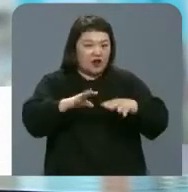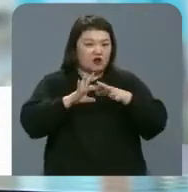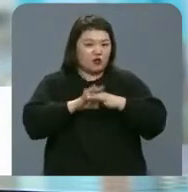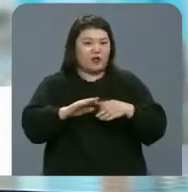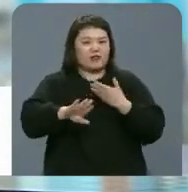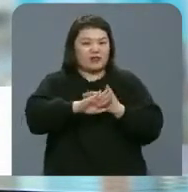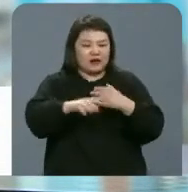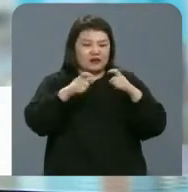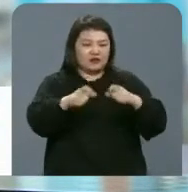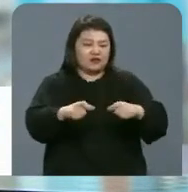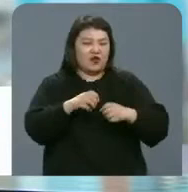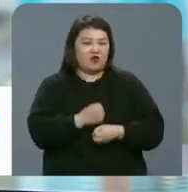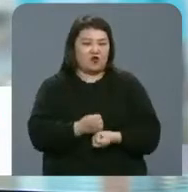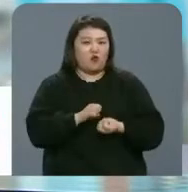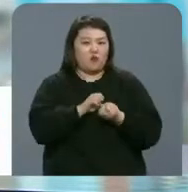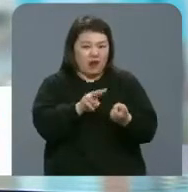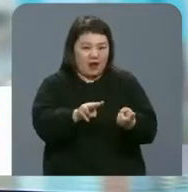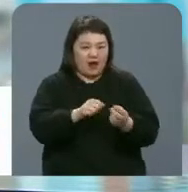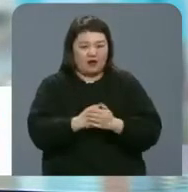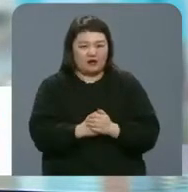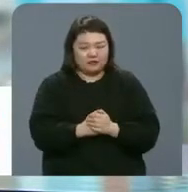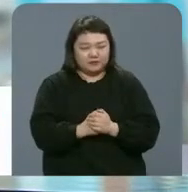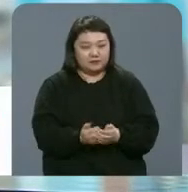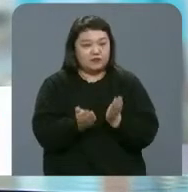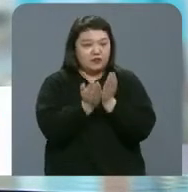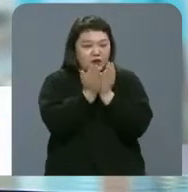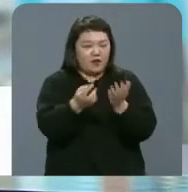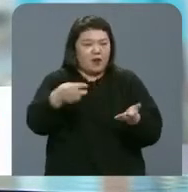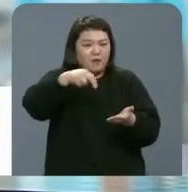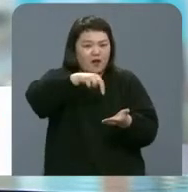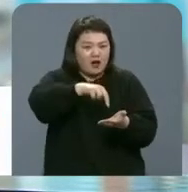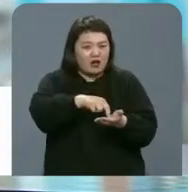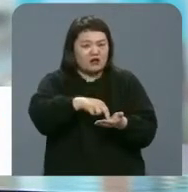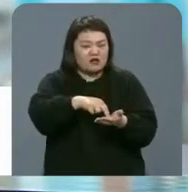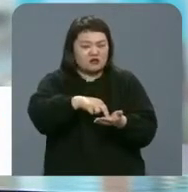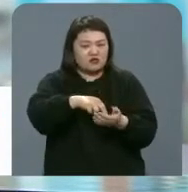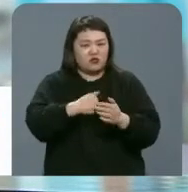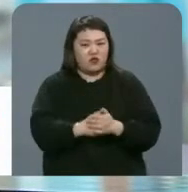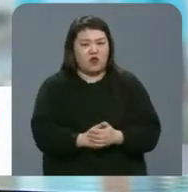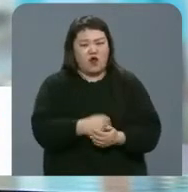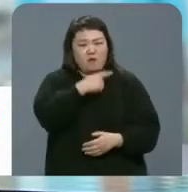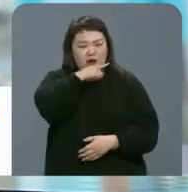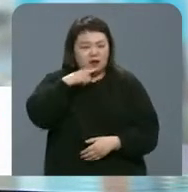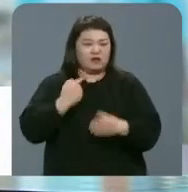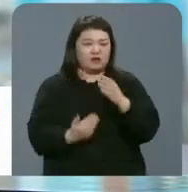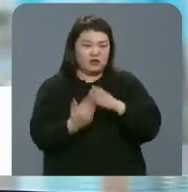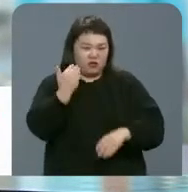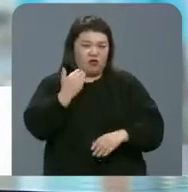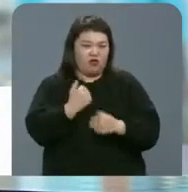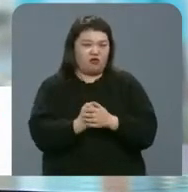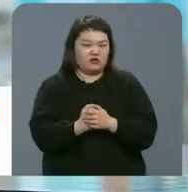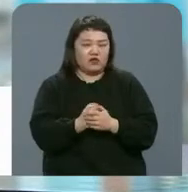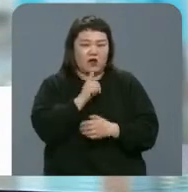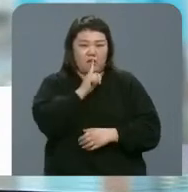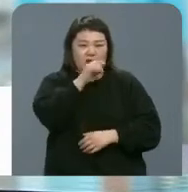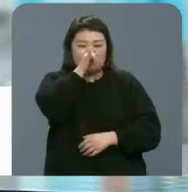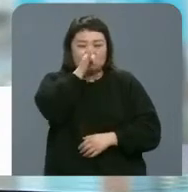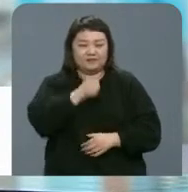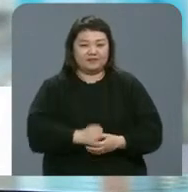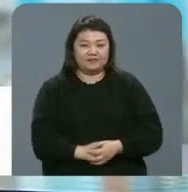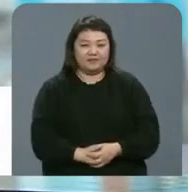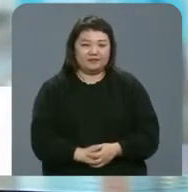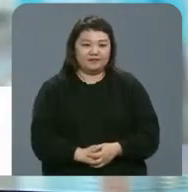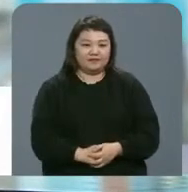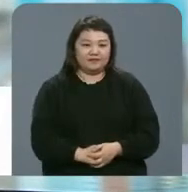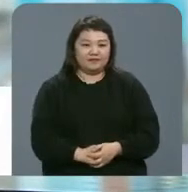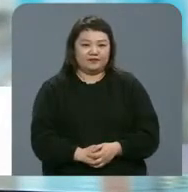그런데 돈에 선사들의 이 삼다수를 선적할 수 록 손해를 보고 있다며 울상인 데요 어떤 이유 때문인지 나중은 기자가